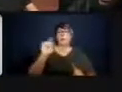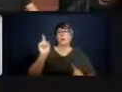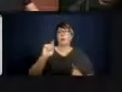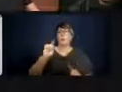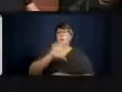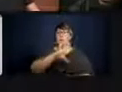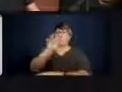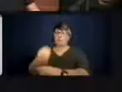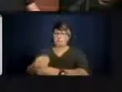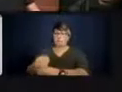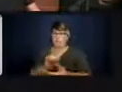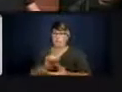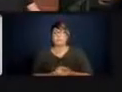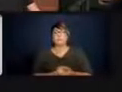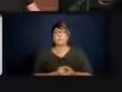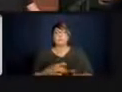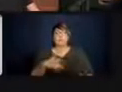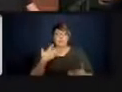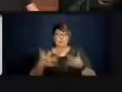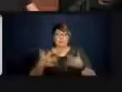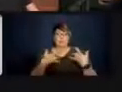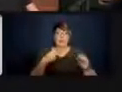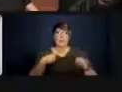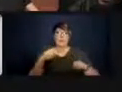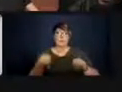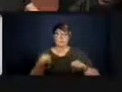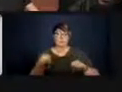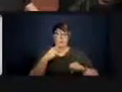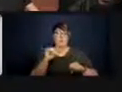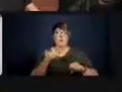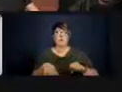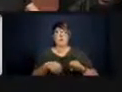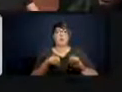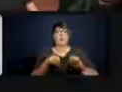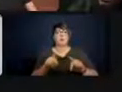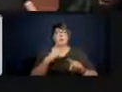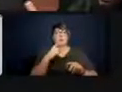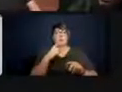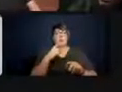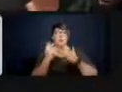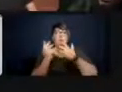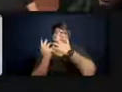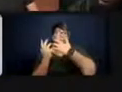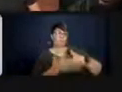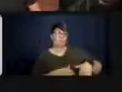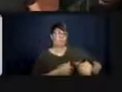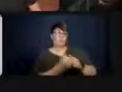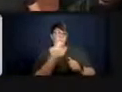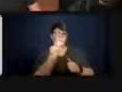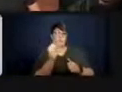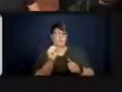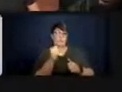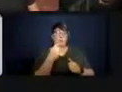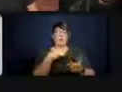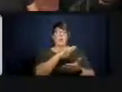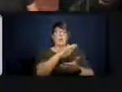Na tukiwasaidia wanafunzi wetu kuweza kujielewa, kwa kweli tunaona tunapata manufaa mengi.